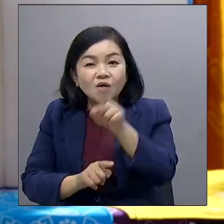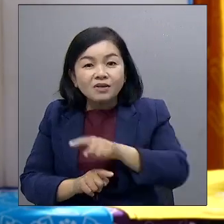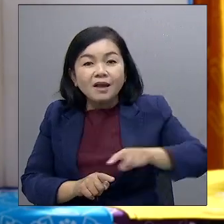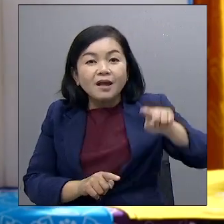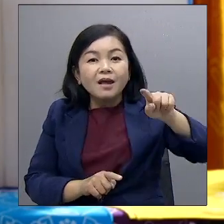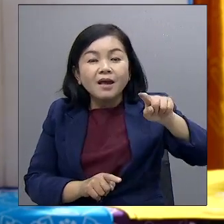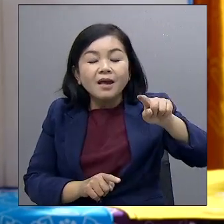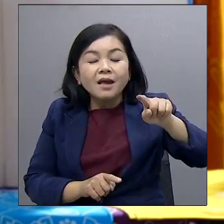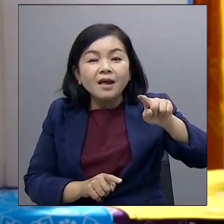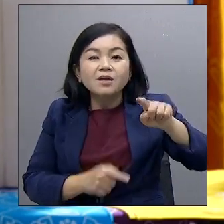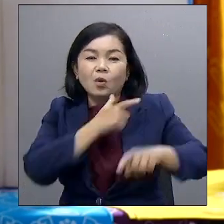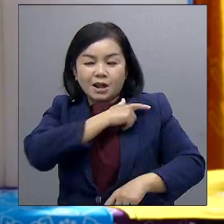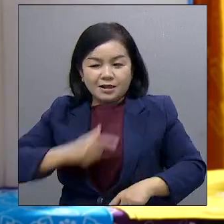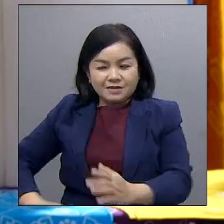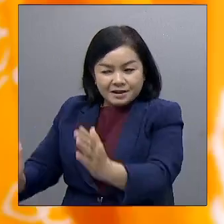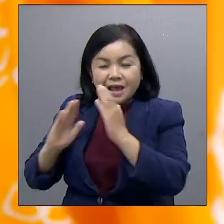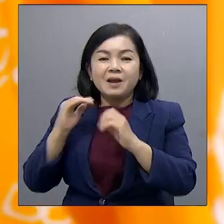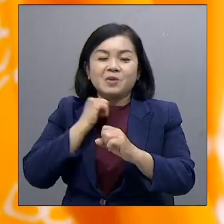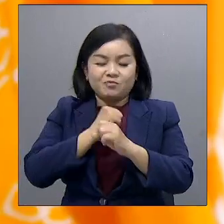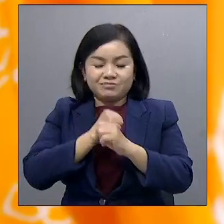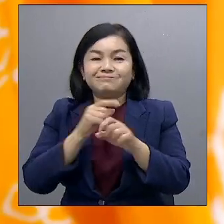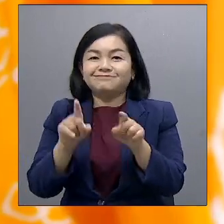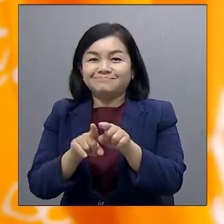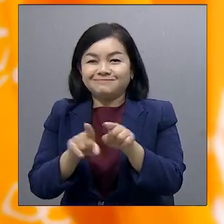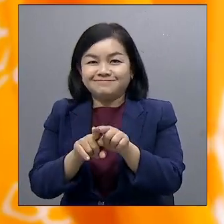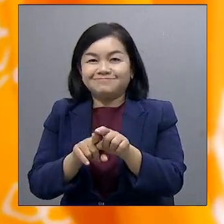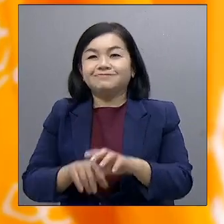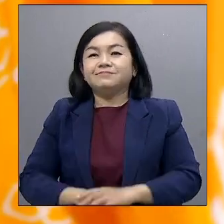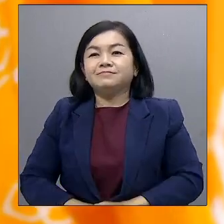เราก็นำมาเป็นใน 1ตัวเสื้อเหมือนกันค่ะ